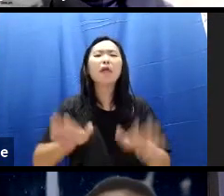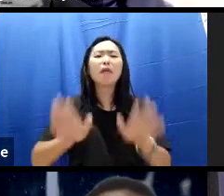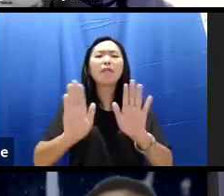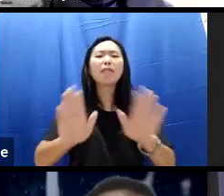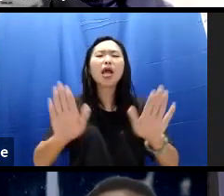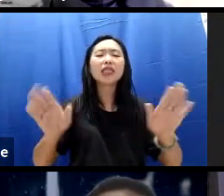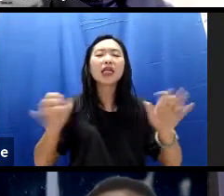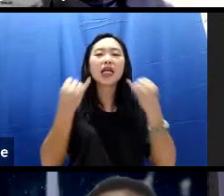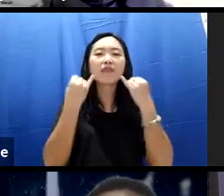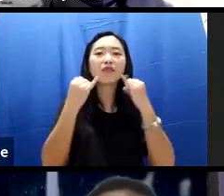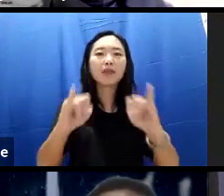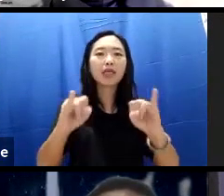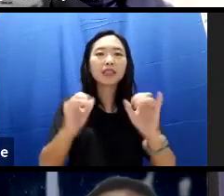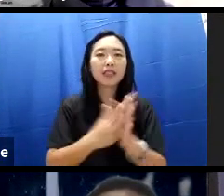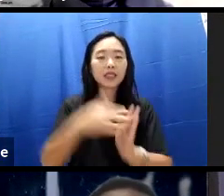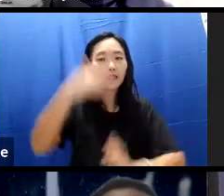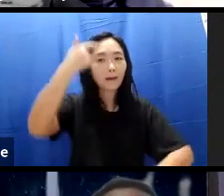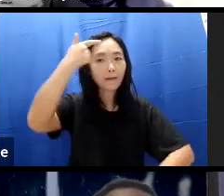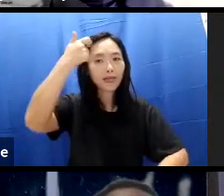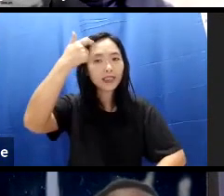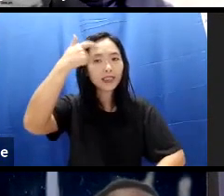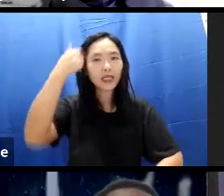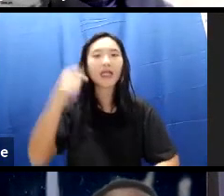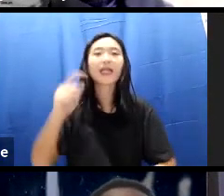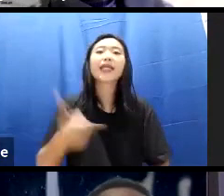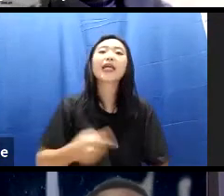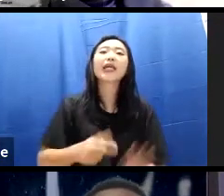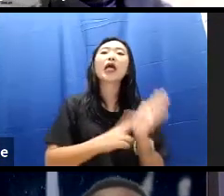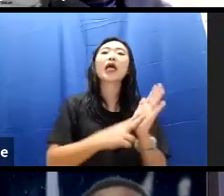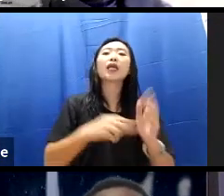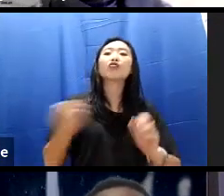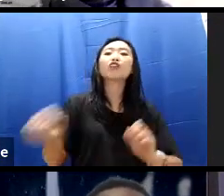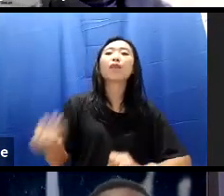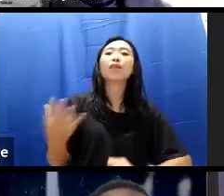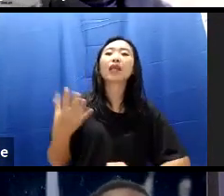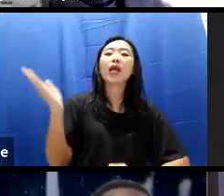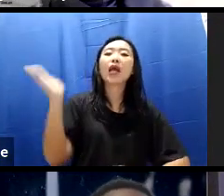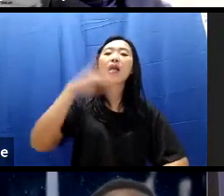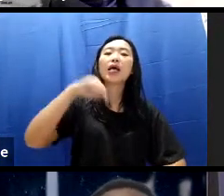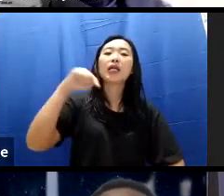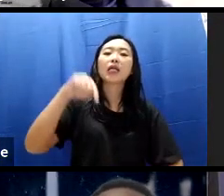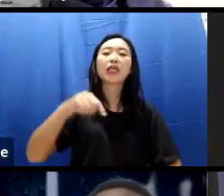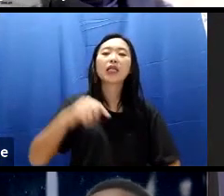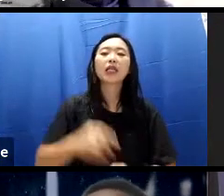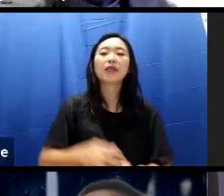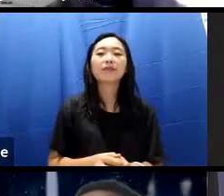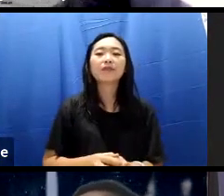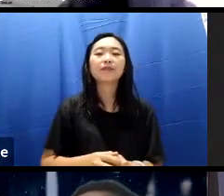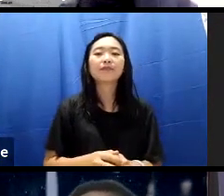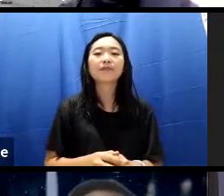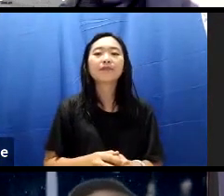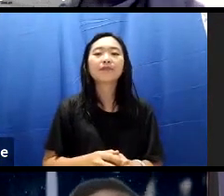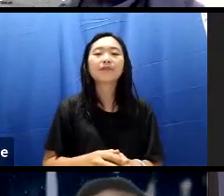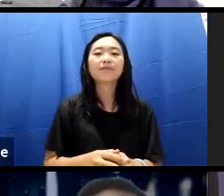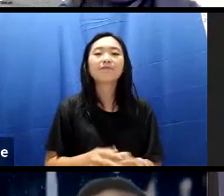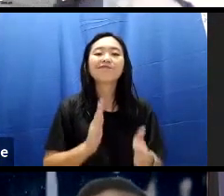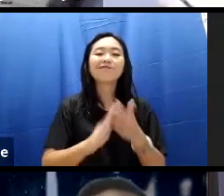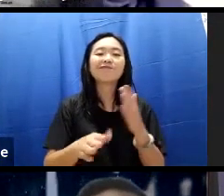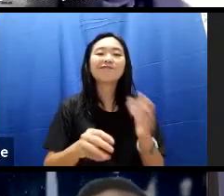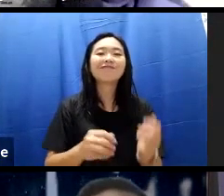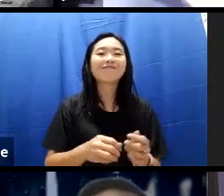dari talk show kita kali ini. Baik, saya akan ke Mbak Ibah. Halo Mbak